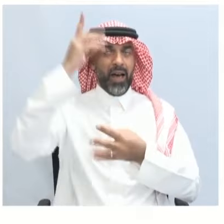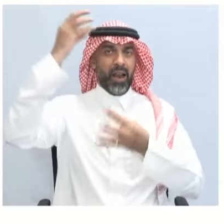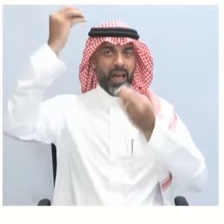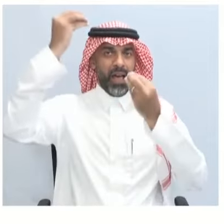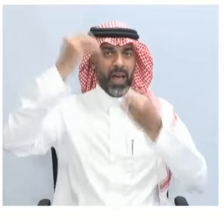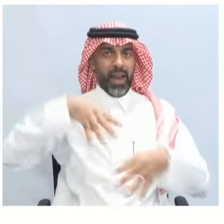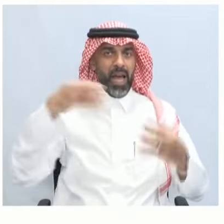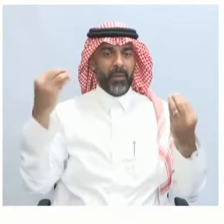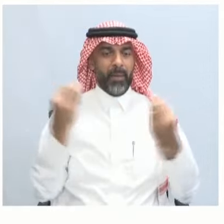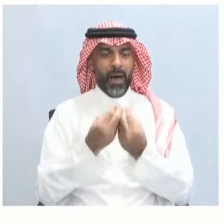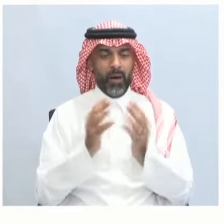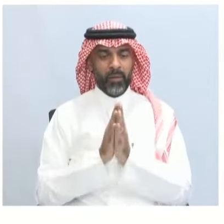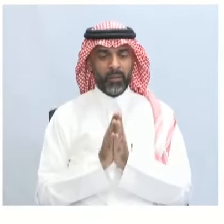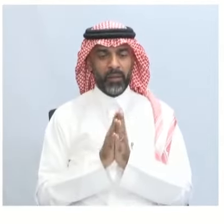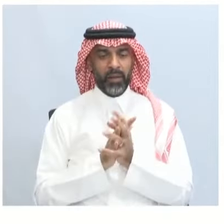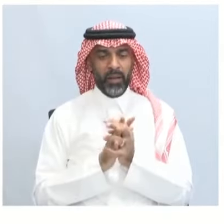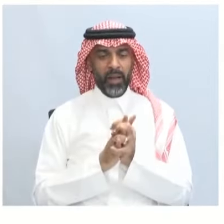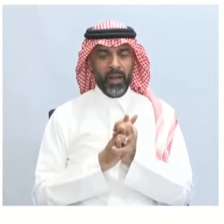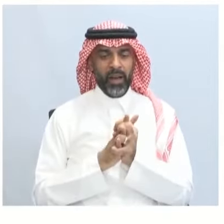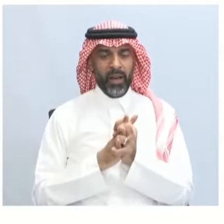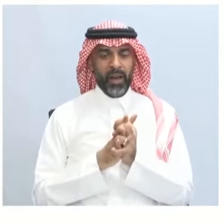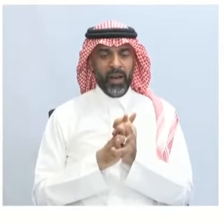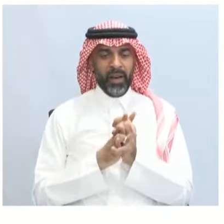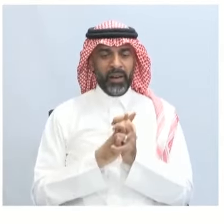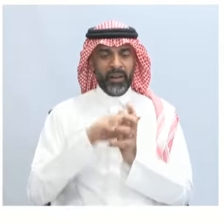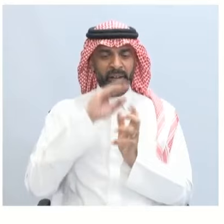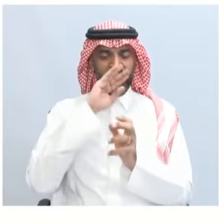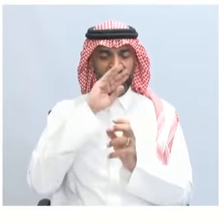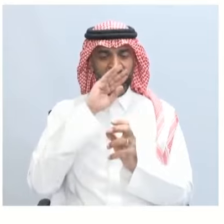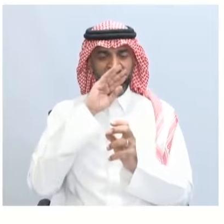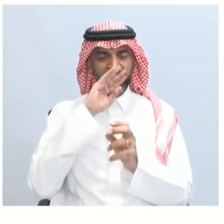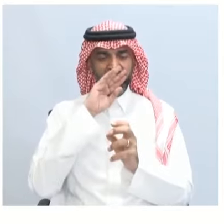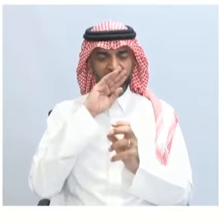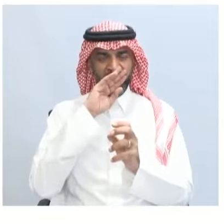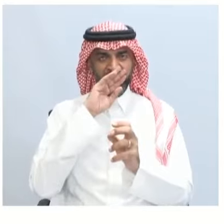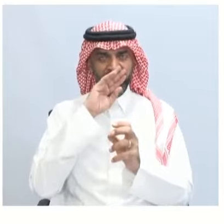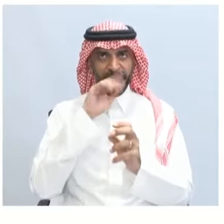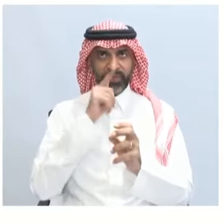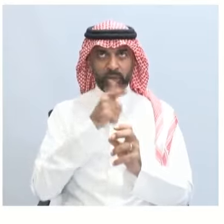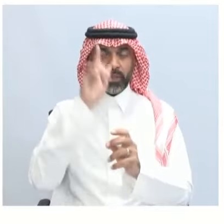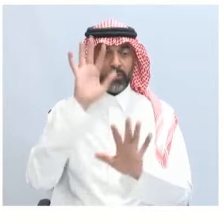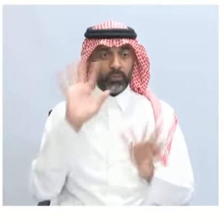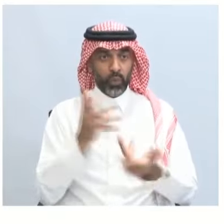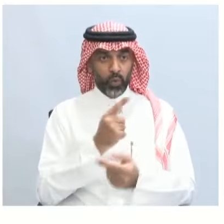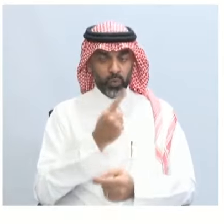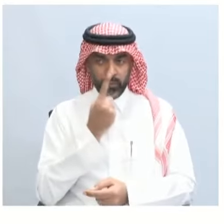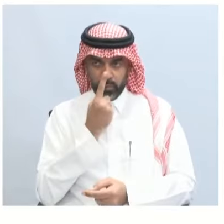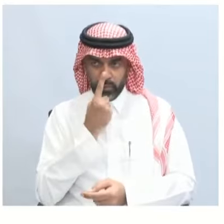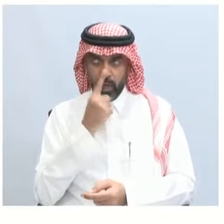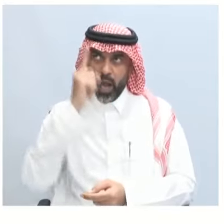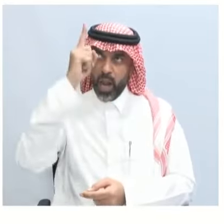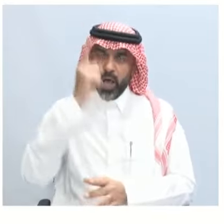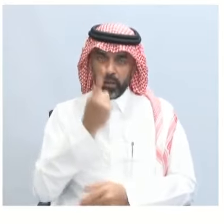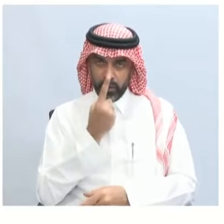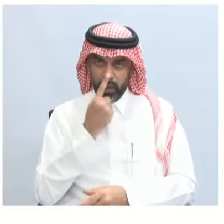التوحيد مع الذين انعم الله الله عليهم قال الله جل وعلا ومن يطع الله والرسول فاولئك مع الذين انعم